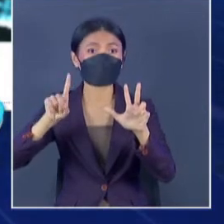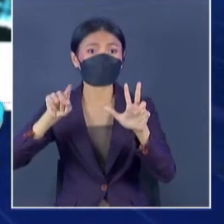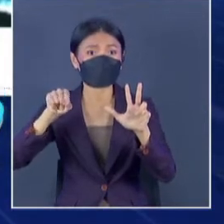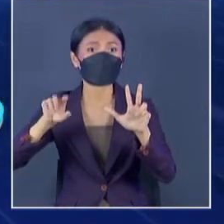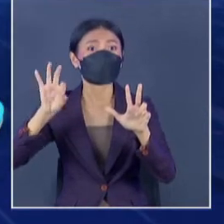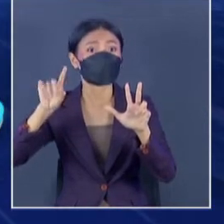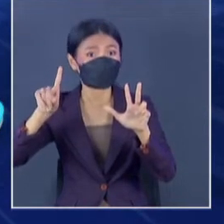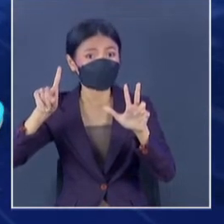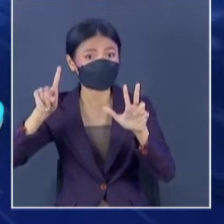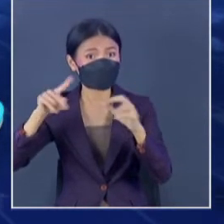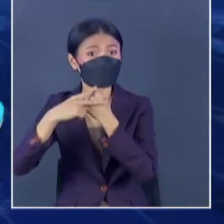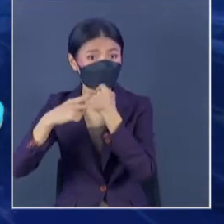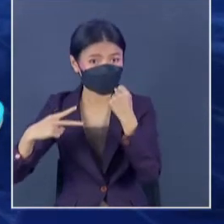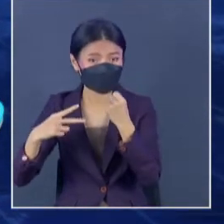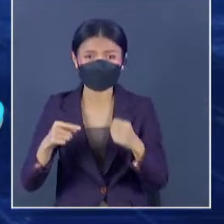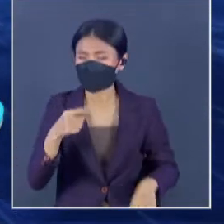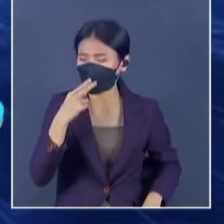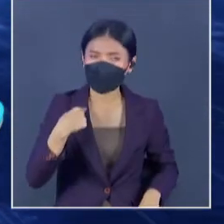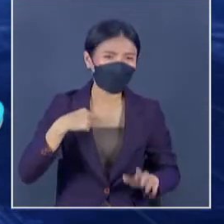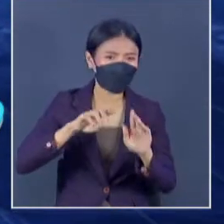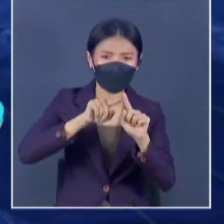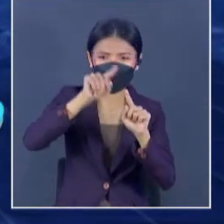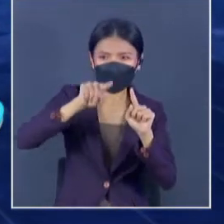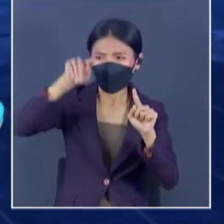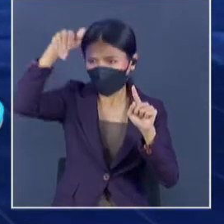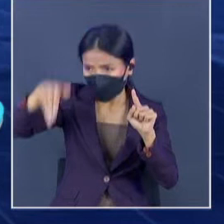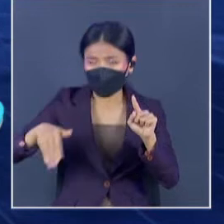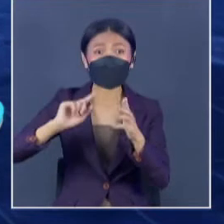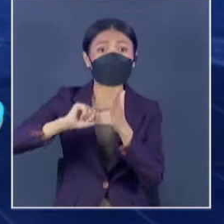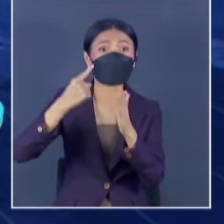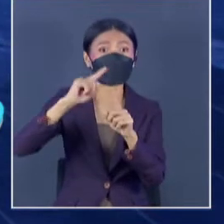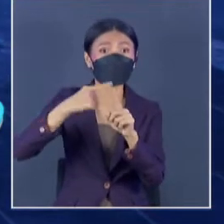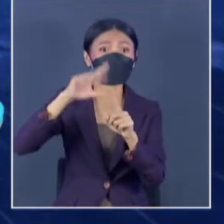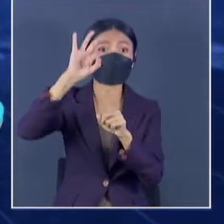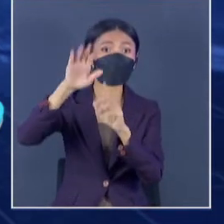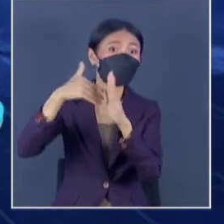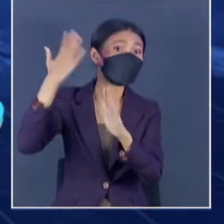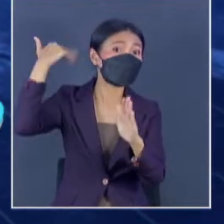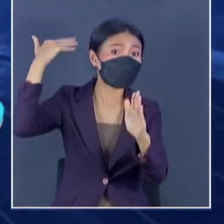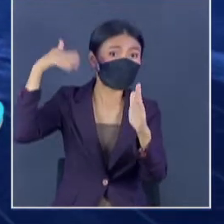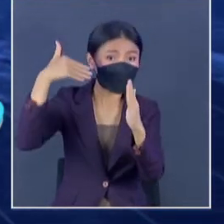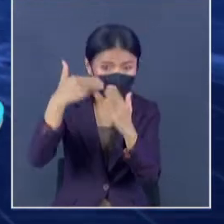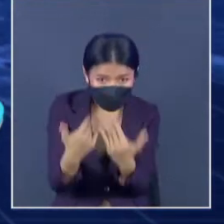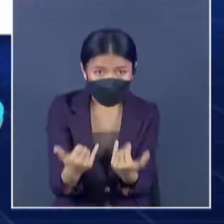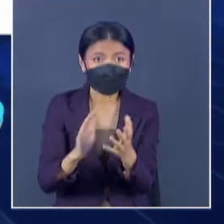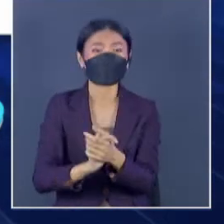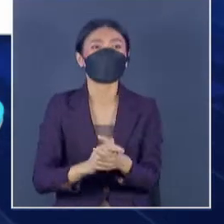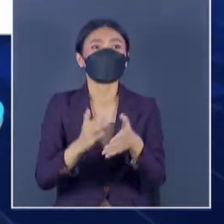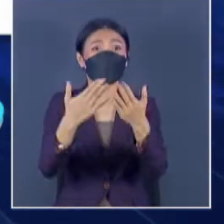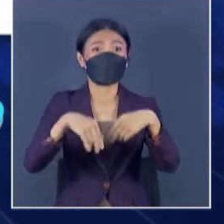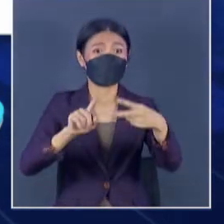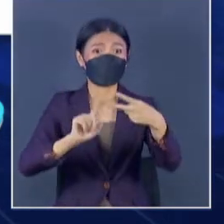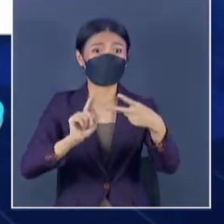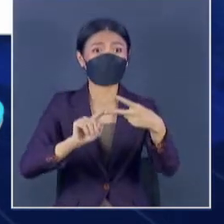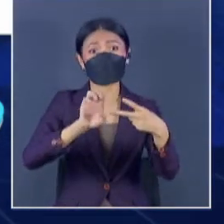39,771.91 ดอลลาร์เป็นระดับที่ต่ำสุดเลยค่ะนับตั้งแต่เดือนกันยายนปีที่แล้วส่วน Ethereum คริปโตใหญ่อันดับ2ร่วง